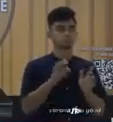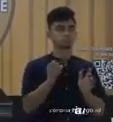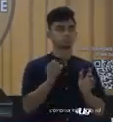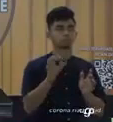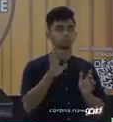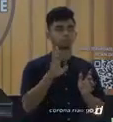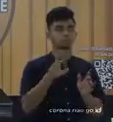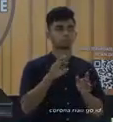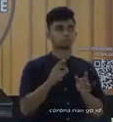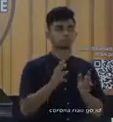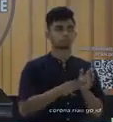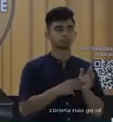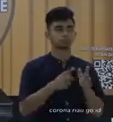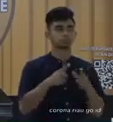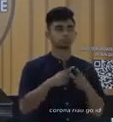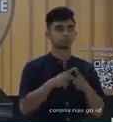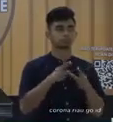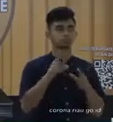masker.